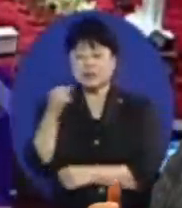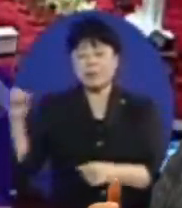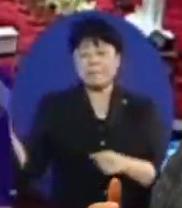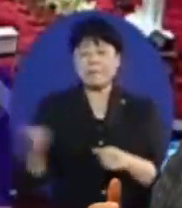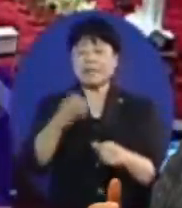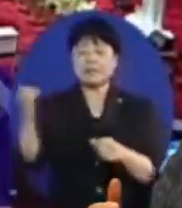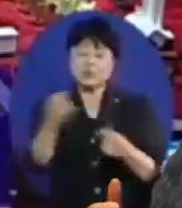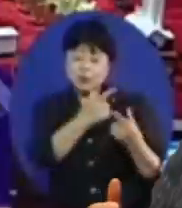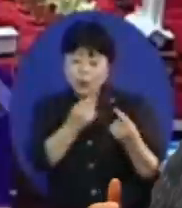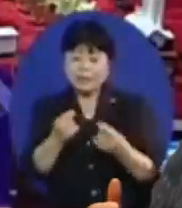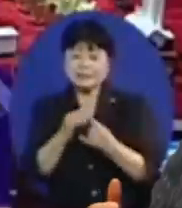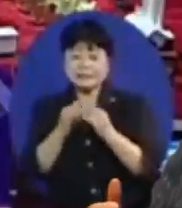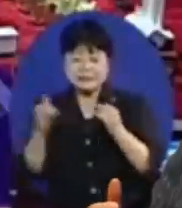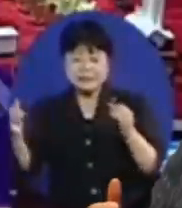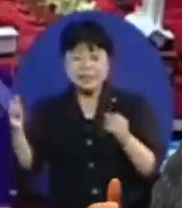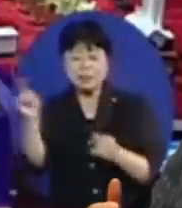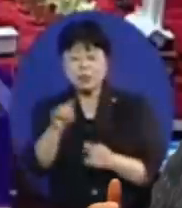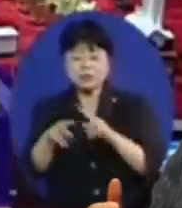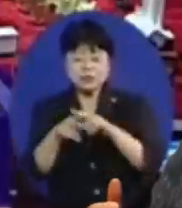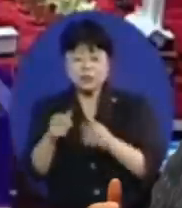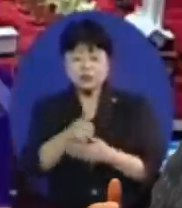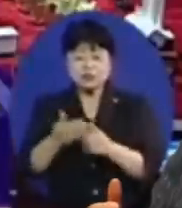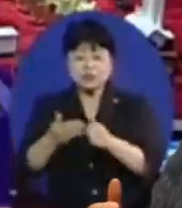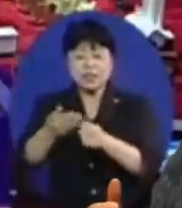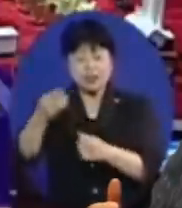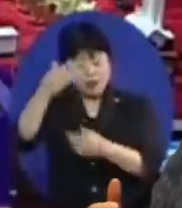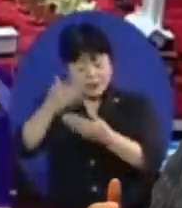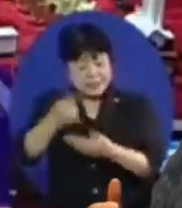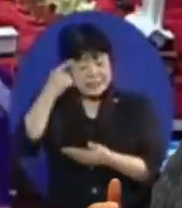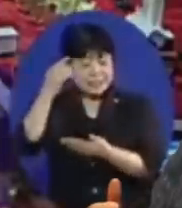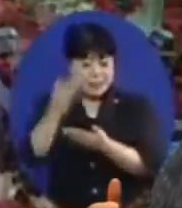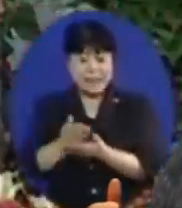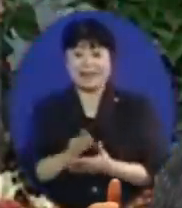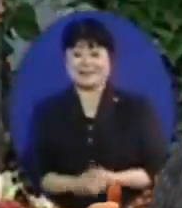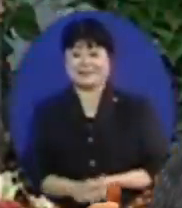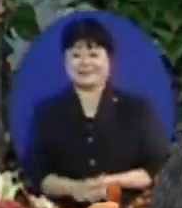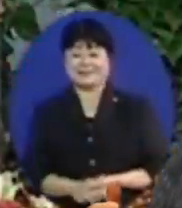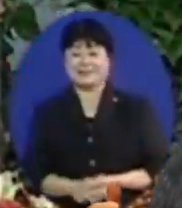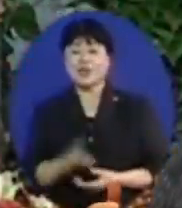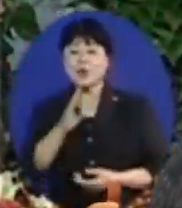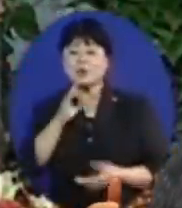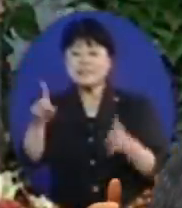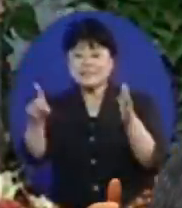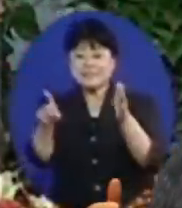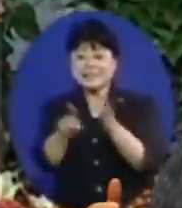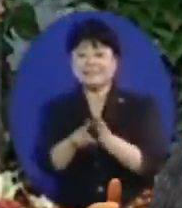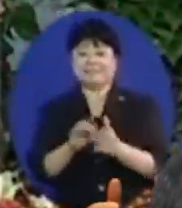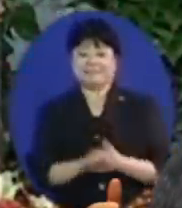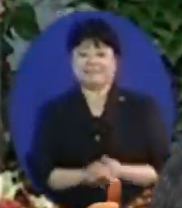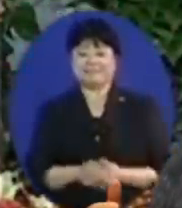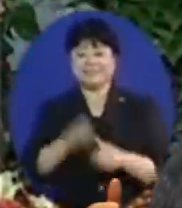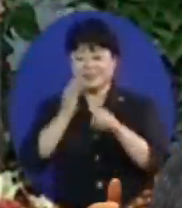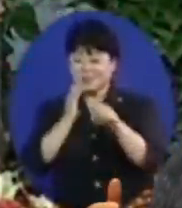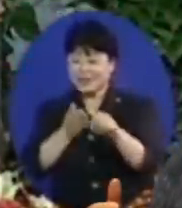물결 같으니 이런 사람은 무엇이든지 죽게 얻기를 생각지 말라. 오직 믿음으로